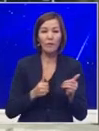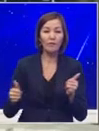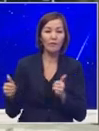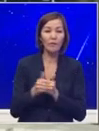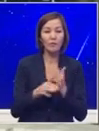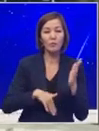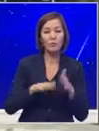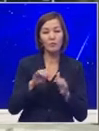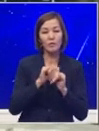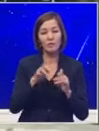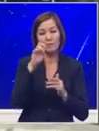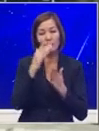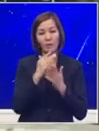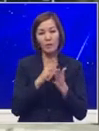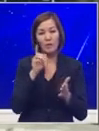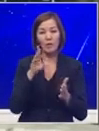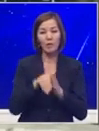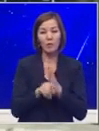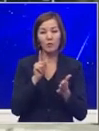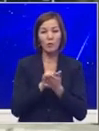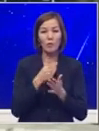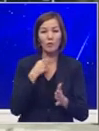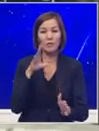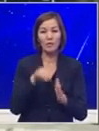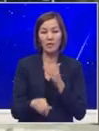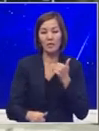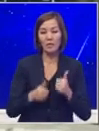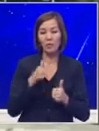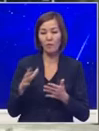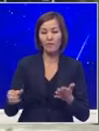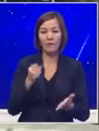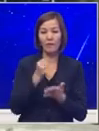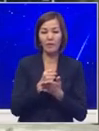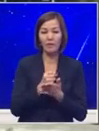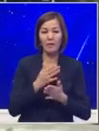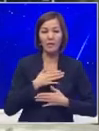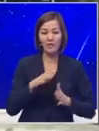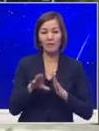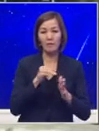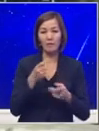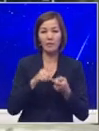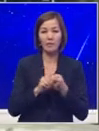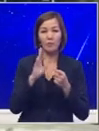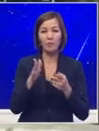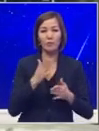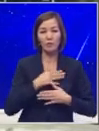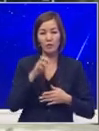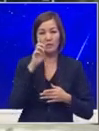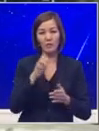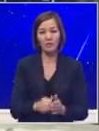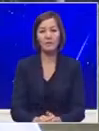мы должны исполнить свой гражданский долг и отдать свой голос за достойного кандидата ведь от нашего выбора зависит будущее нашей